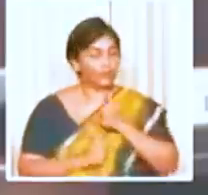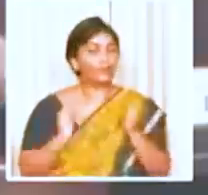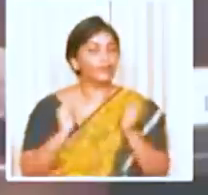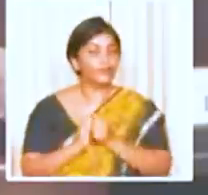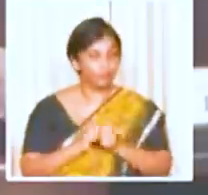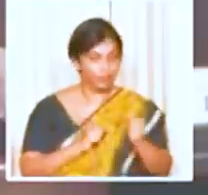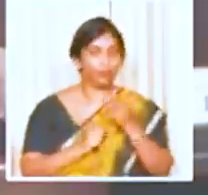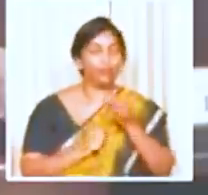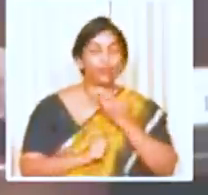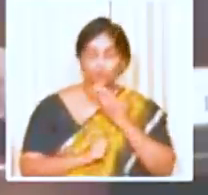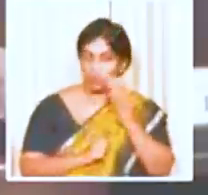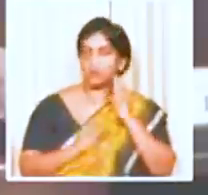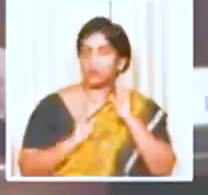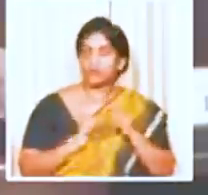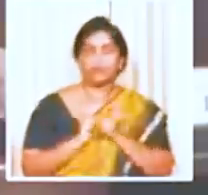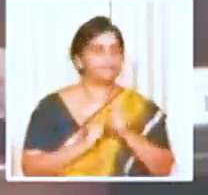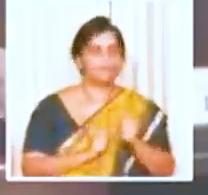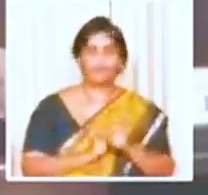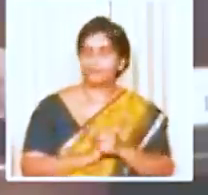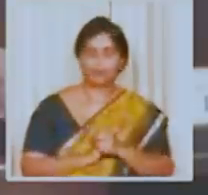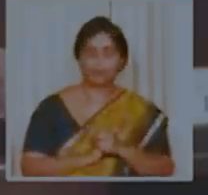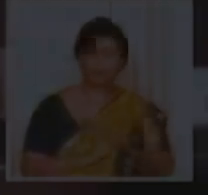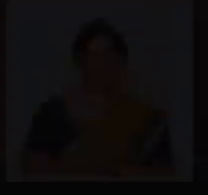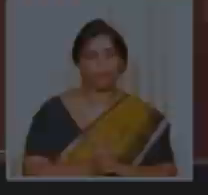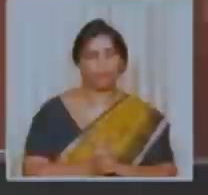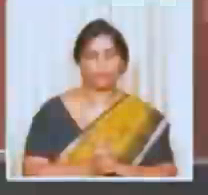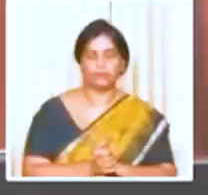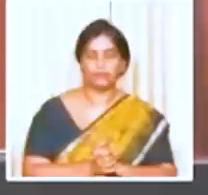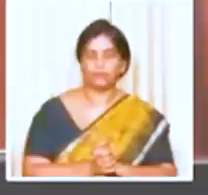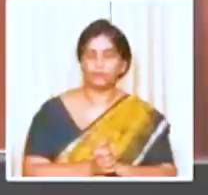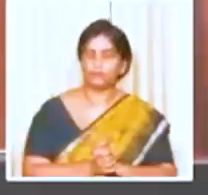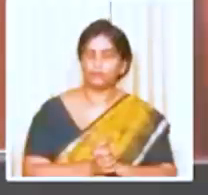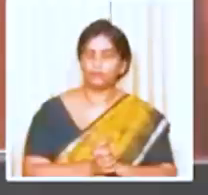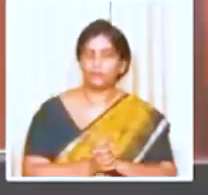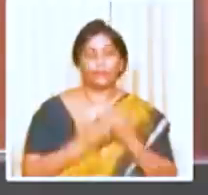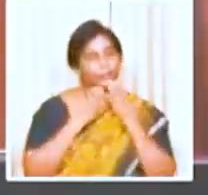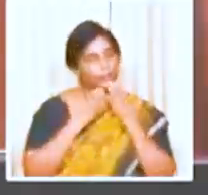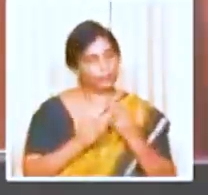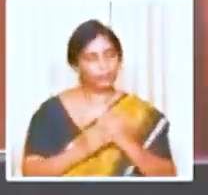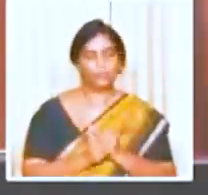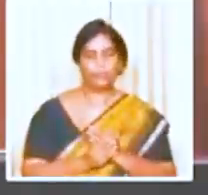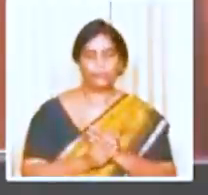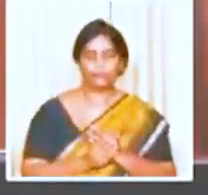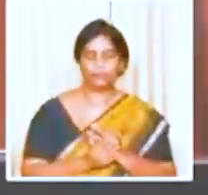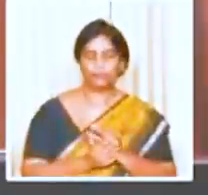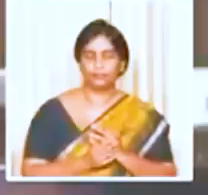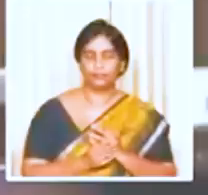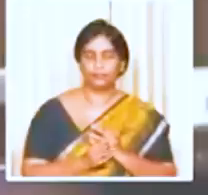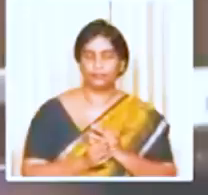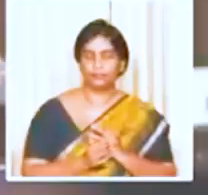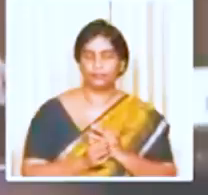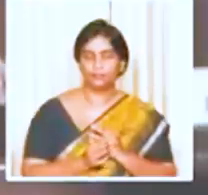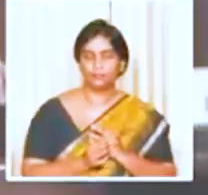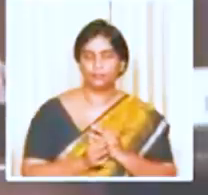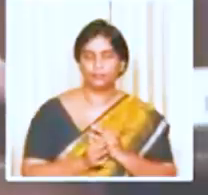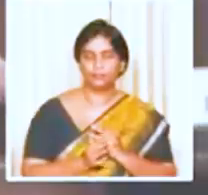தமிழ் மக்களுடைய பிரச்சனையை தீர்க்க வேண்டும் என்று எந்த அவசியமும் அவருக்கு இல்லை. இன்று இந்த தேசிய கடன் மறுசீரமைப்பு விவாதத்திலே